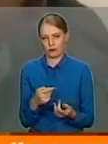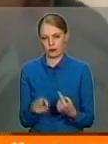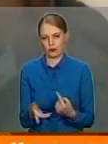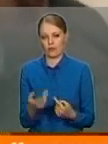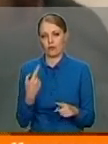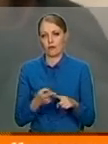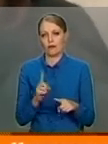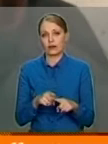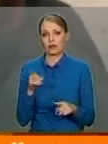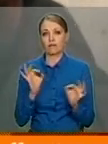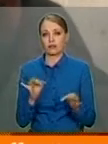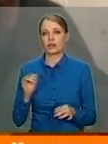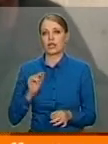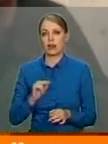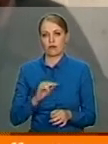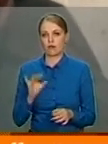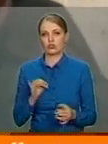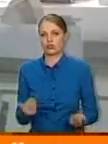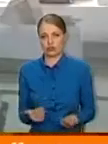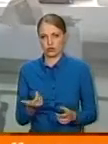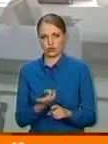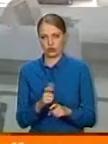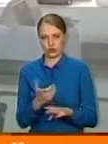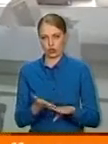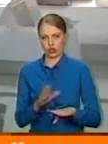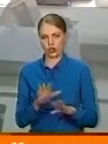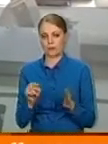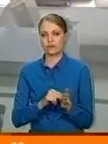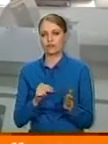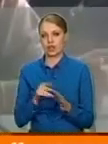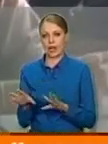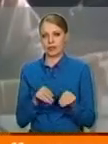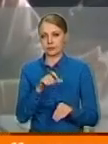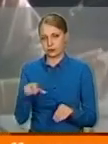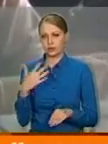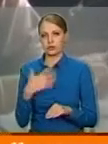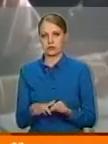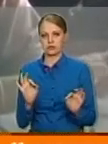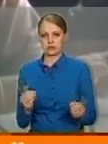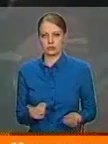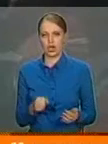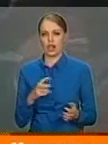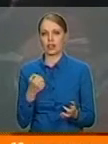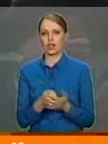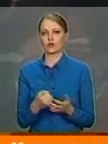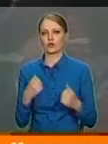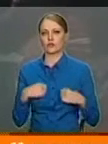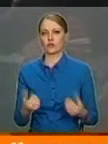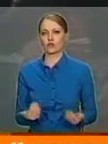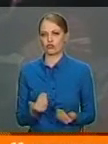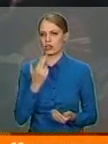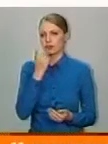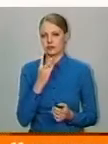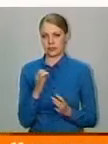по-другому. Тому там, звісно, і працювати, і жити дуже тяжко. У Черкасах переселенці вже обжилися, хоча до мирного життя, зізнаються, звикли